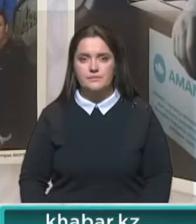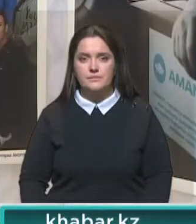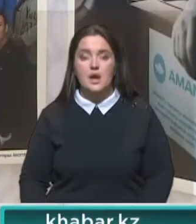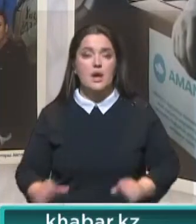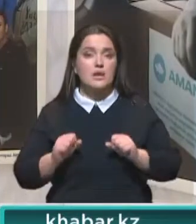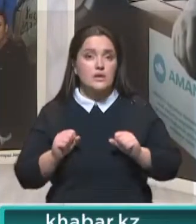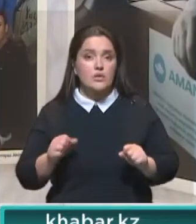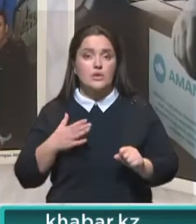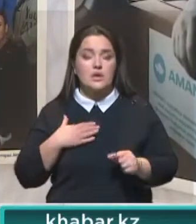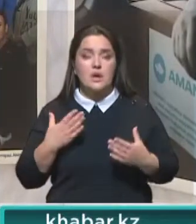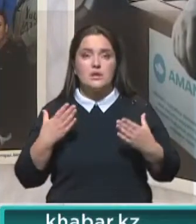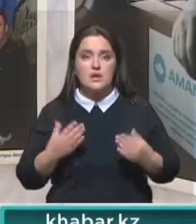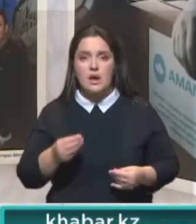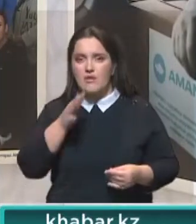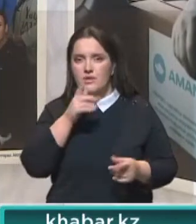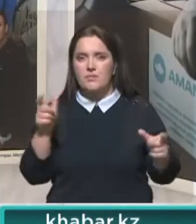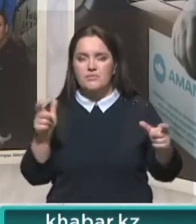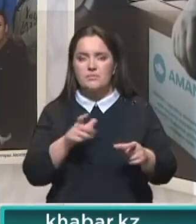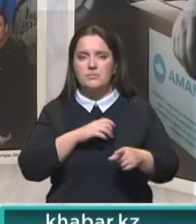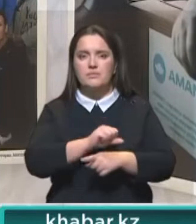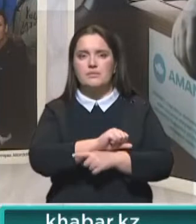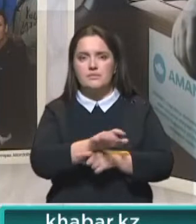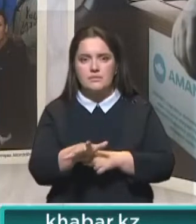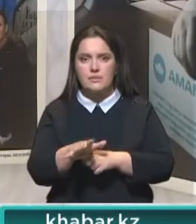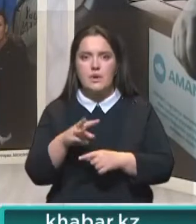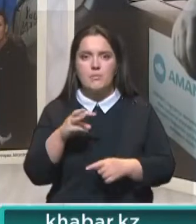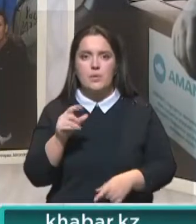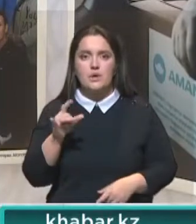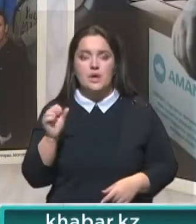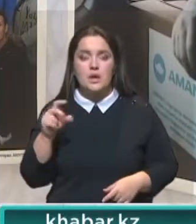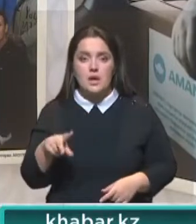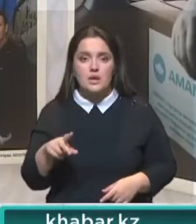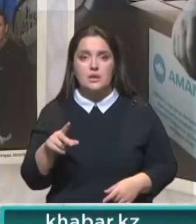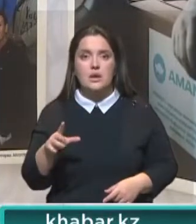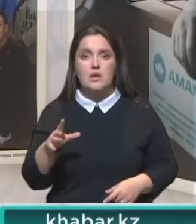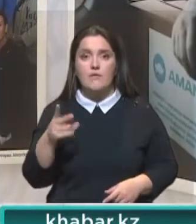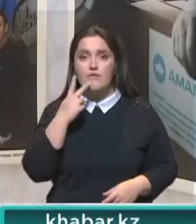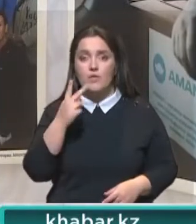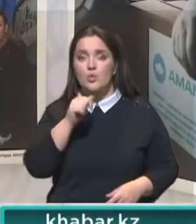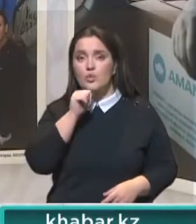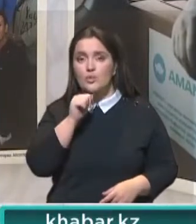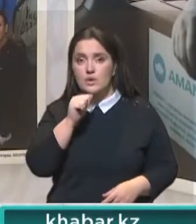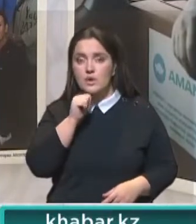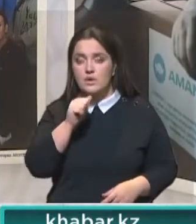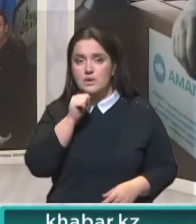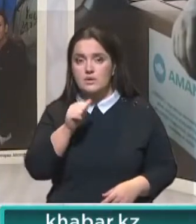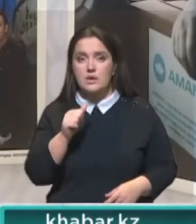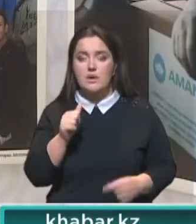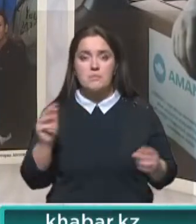герои нашего дня во время пандемии Мақтаарал, Арыс, вы видели костанайские события, последний